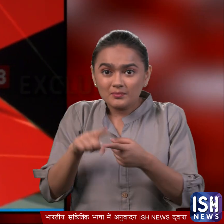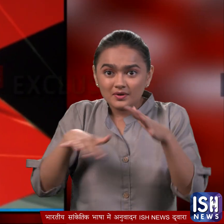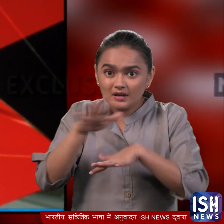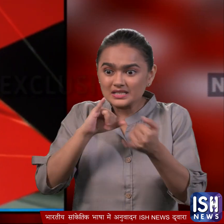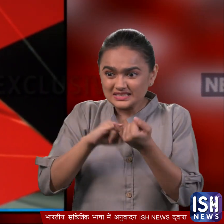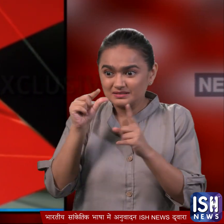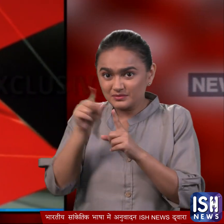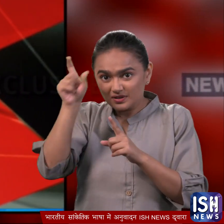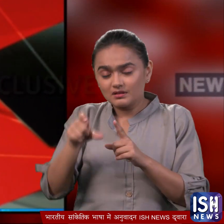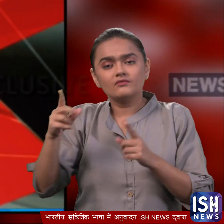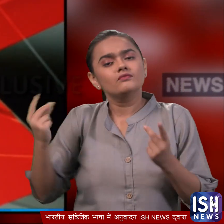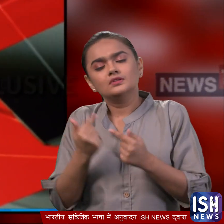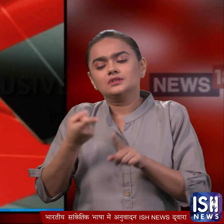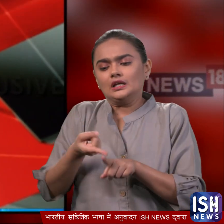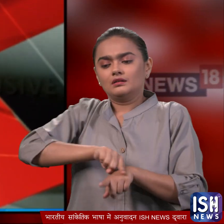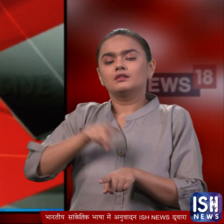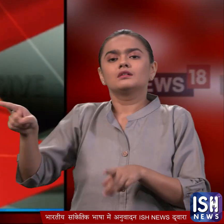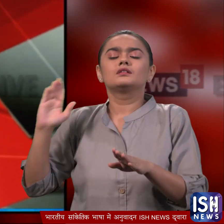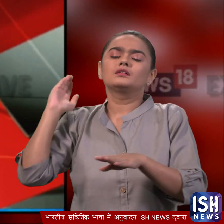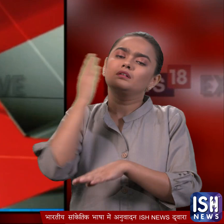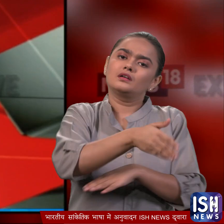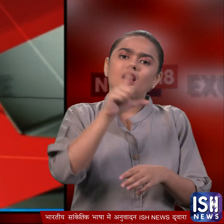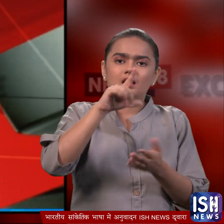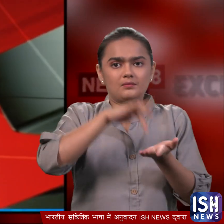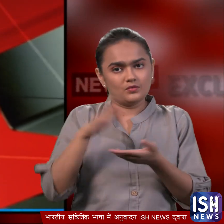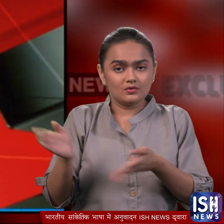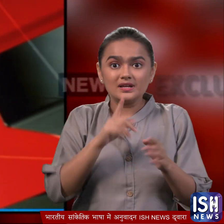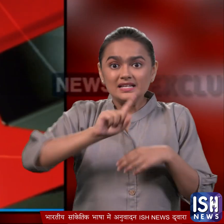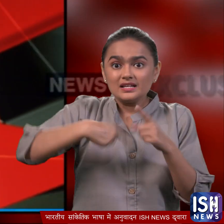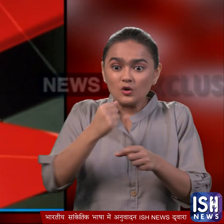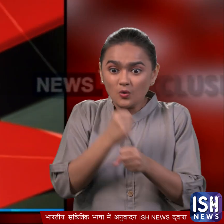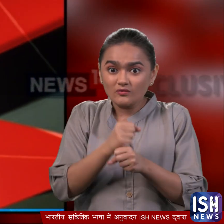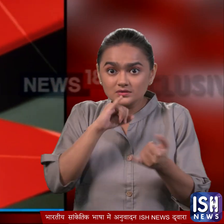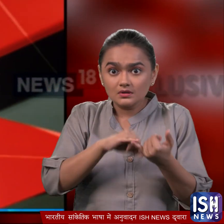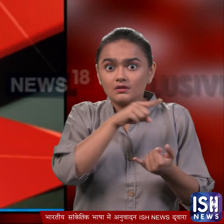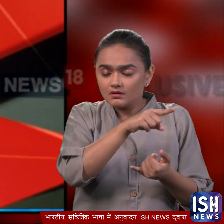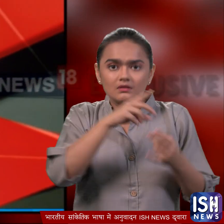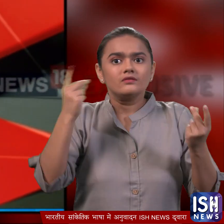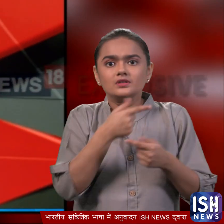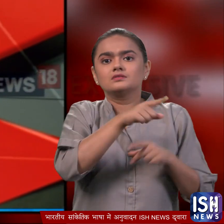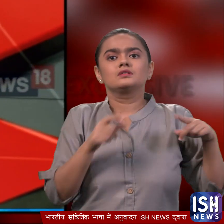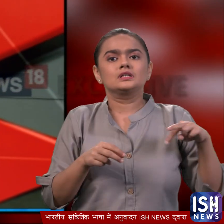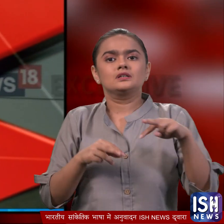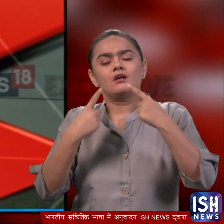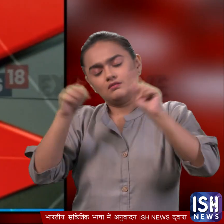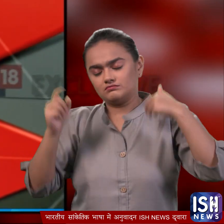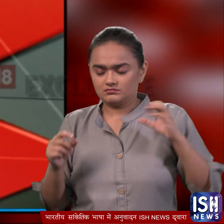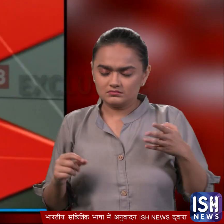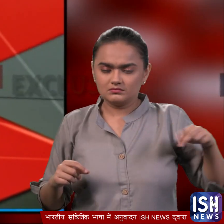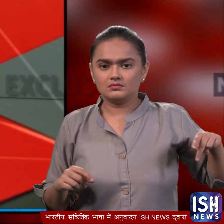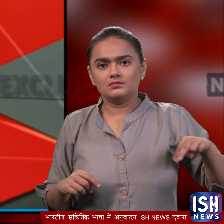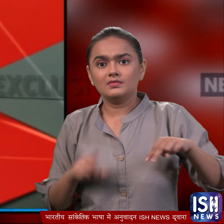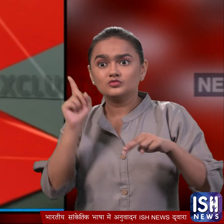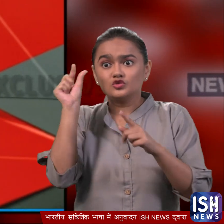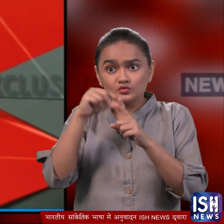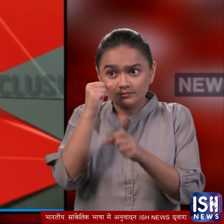लखीमपुर खीरी की घटना के बाद सचिन पायलट एक दिन पहले ही लखीमपुर खीरी के लिए रवाना हो गए। जिसके बाद गोविंद सिंह डोटासरा ने भी लखीमपुर तक पैदल